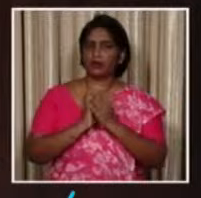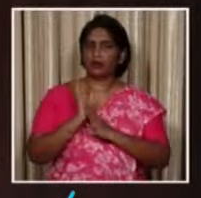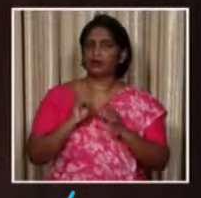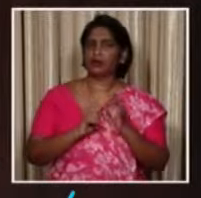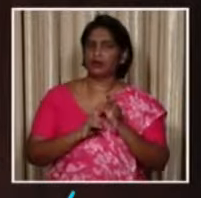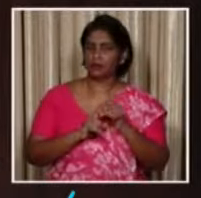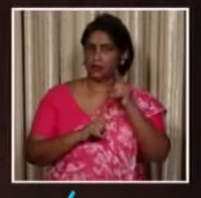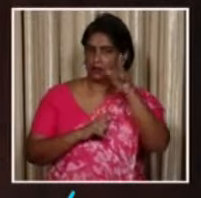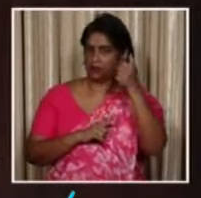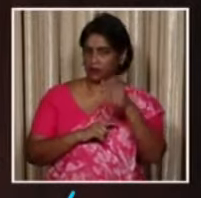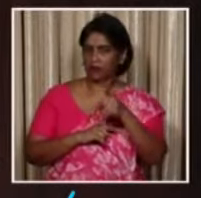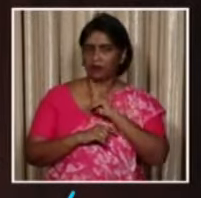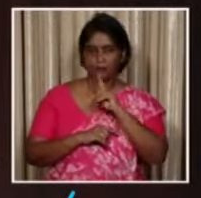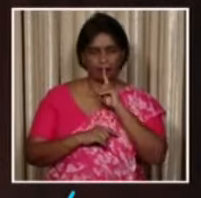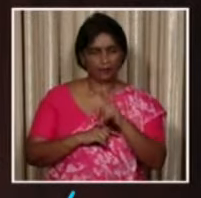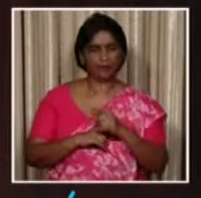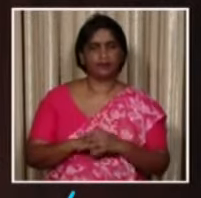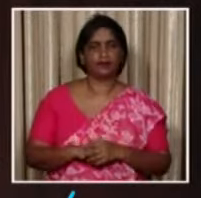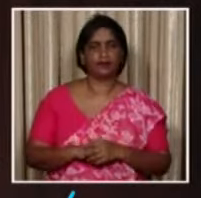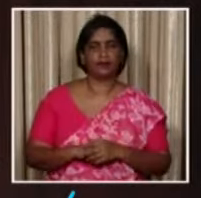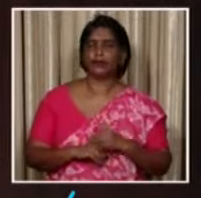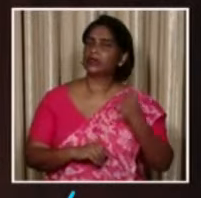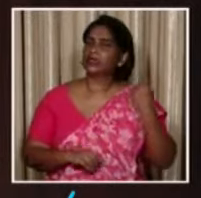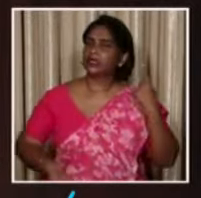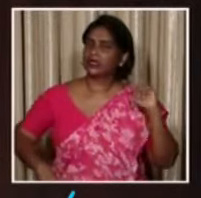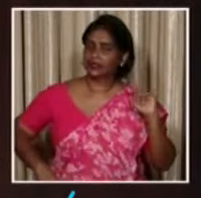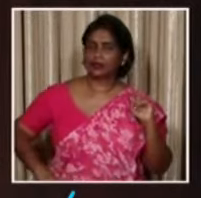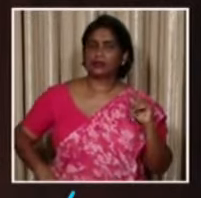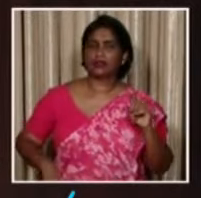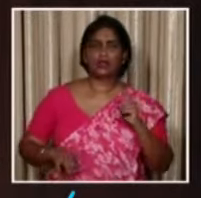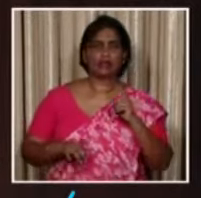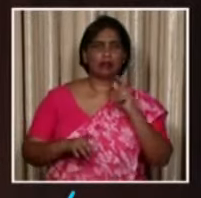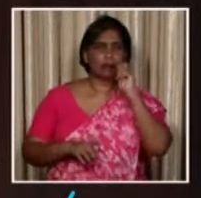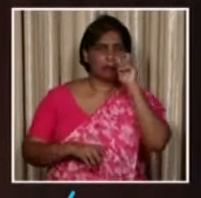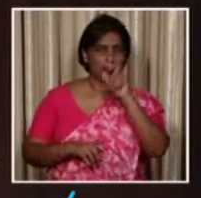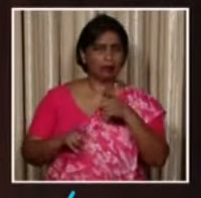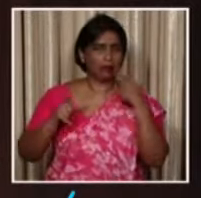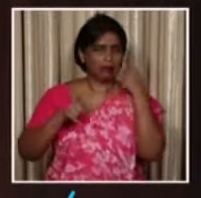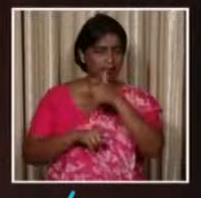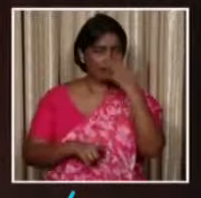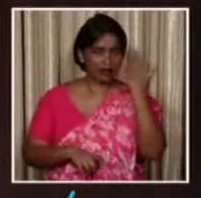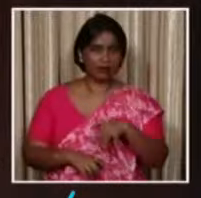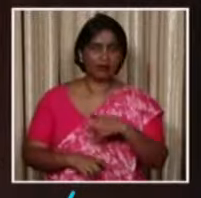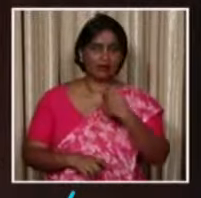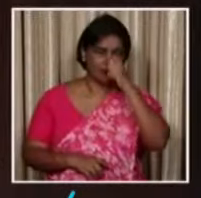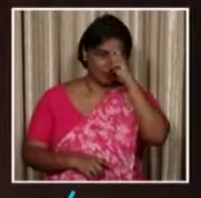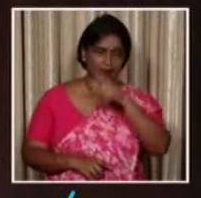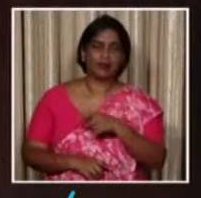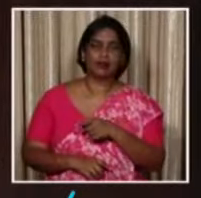මේක වැදගත් ඒකයි මම කියන්නේ ඊයේ ඔය ක්ලබ් වසන්ත කියන මාත්‍යාගේ